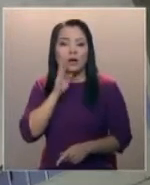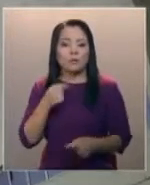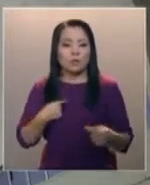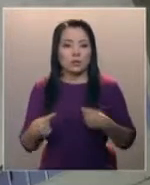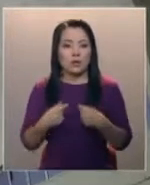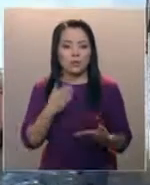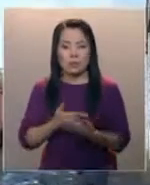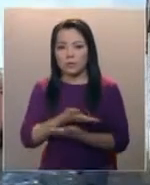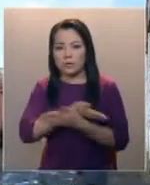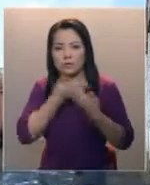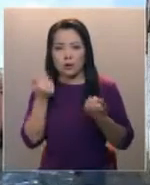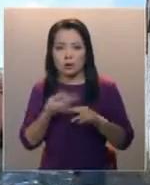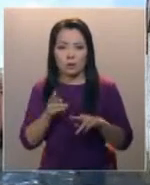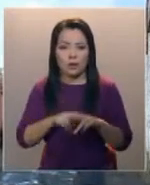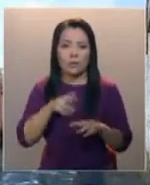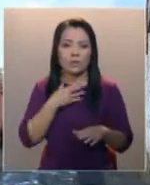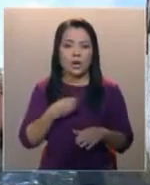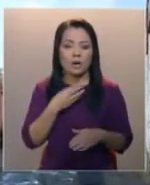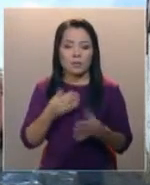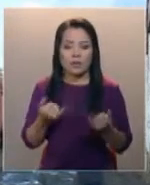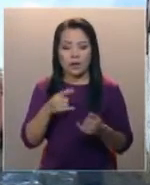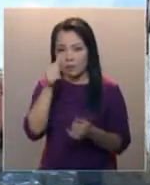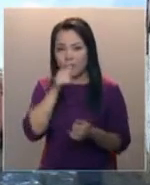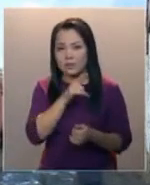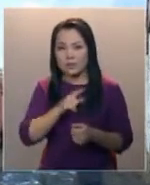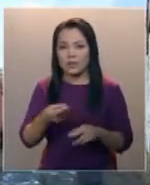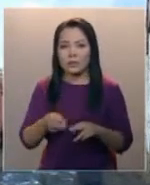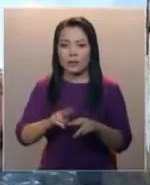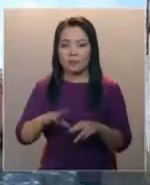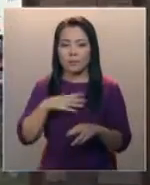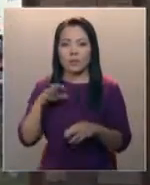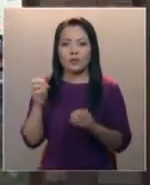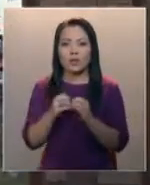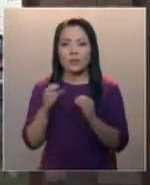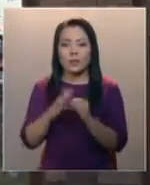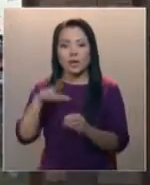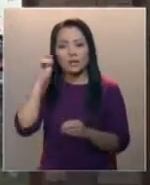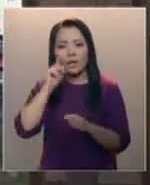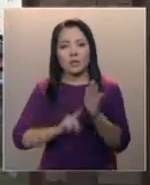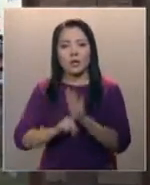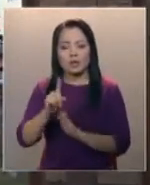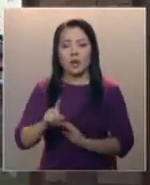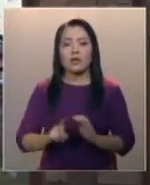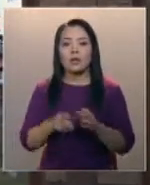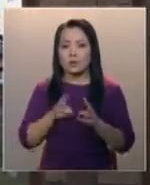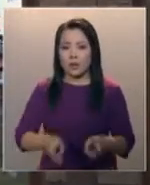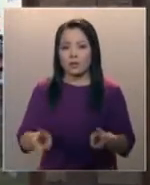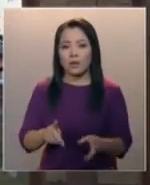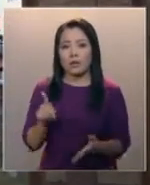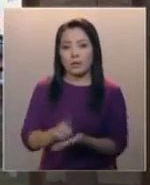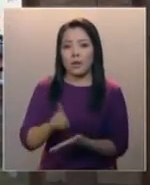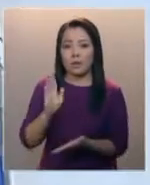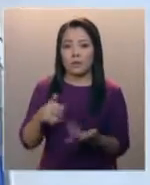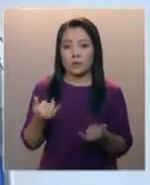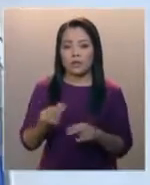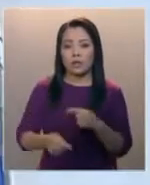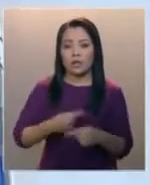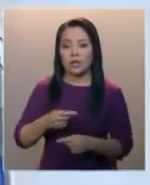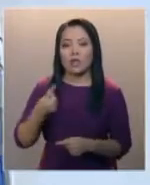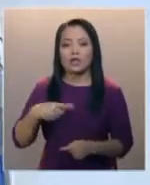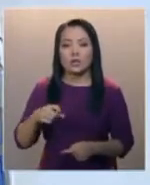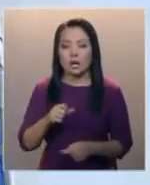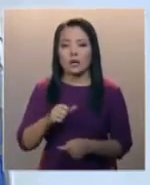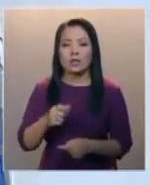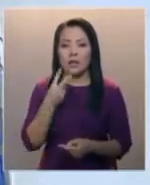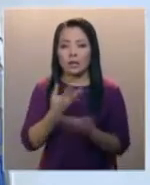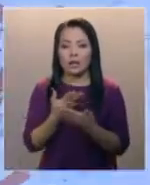да қағылып келген. Семейде жылу беру маусымы ресми түрде қазанның 15-сінде басталады. Алайда жергілікті билік келесі жұманың